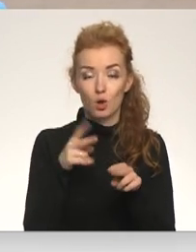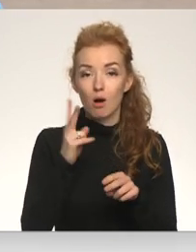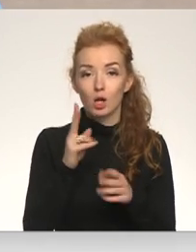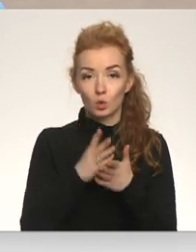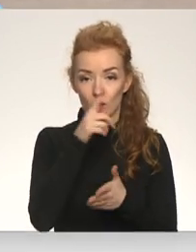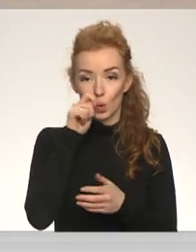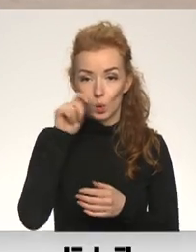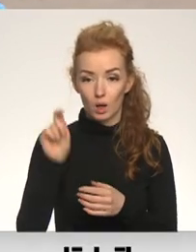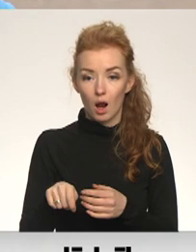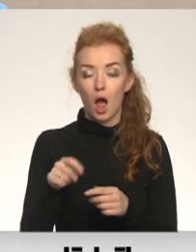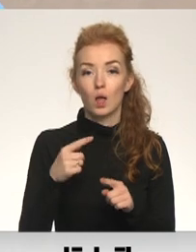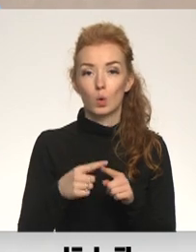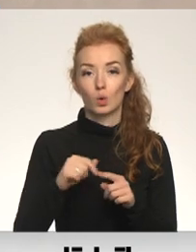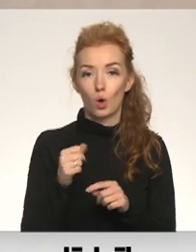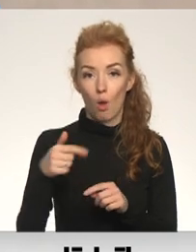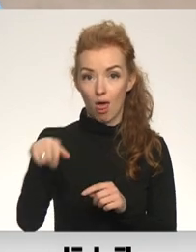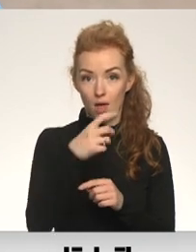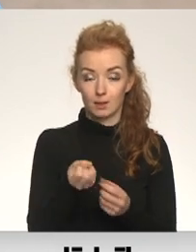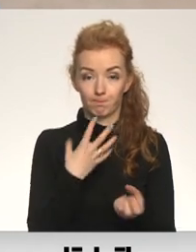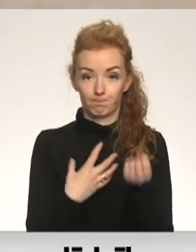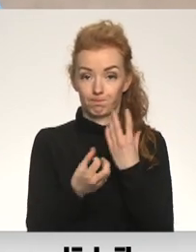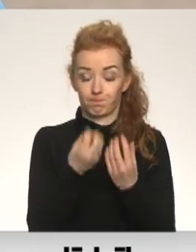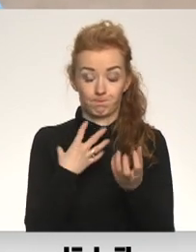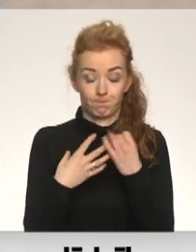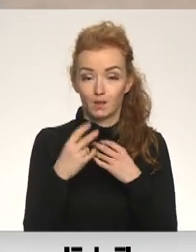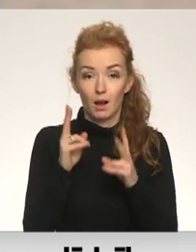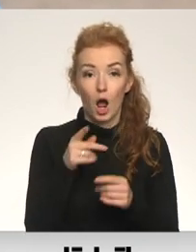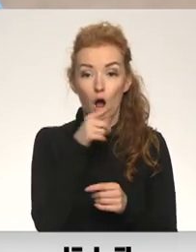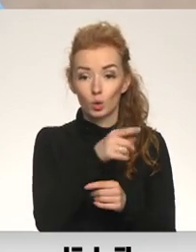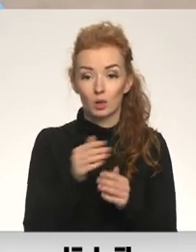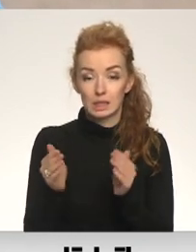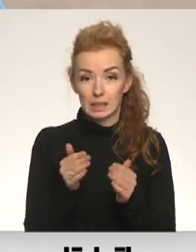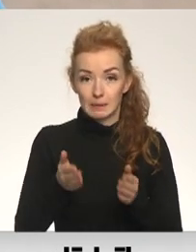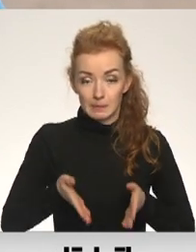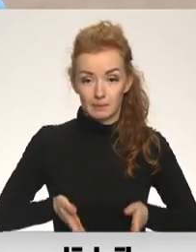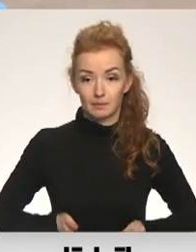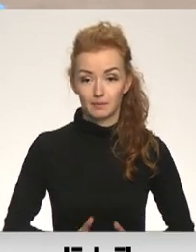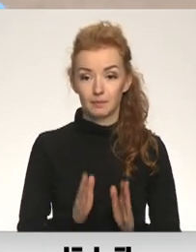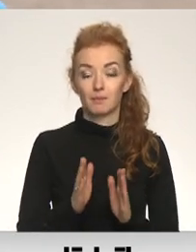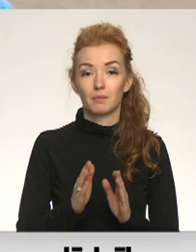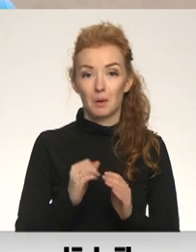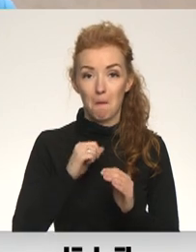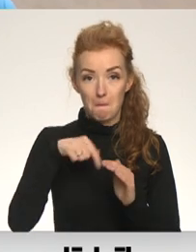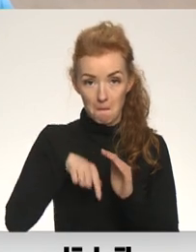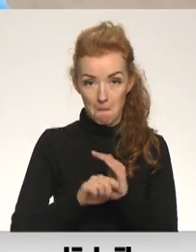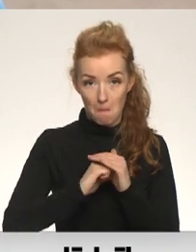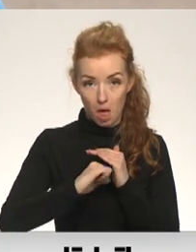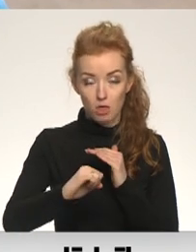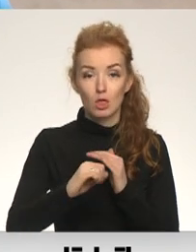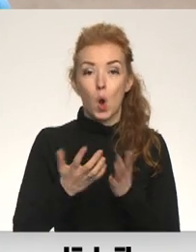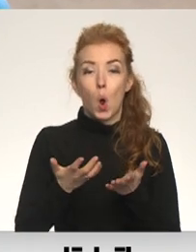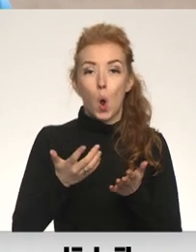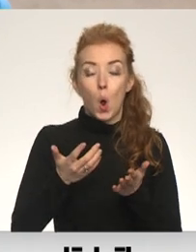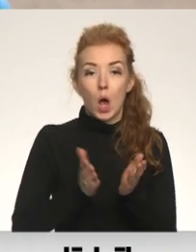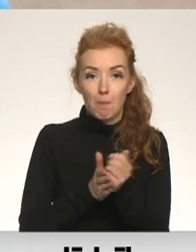Ukrainas, ko mums kolēģi sūtīja, ka tur bērniņiem ir jāpiedzimst metro, kā ir jāpiedzimst